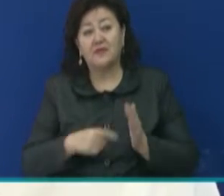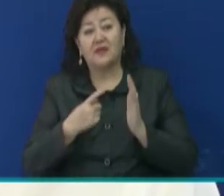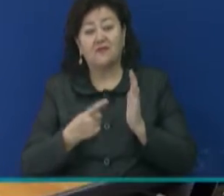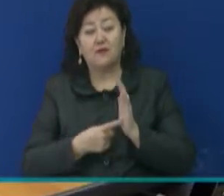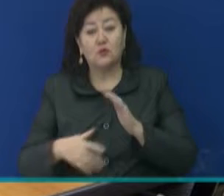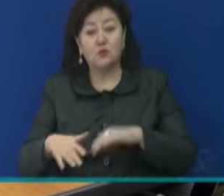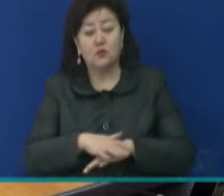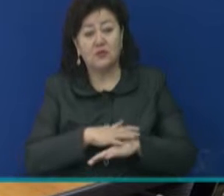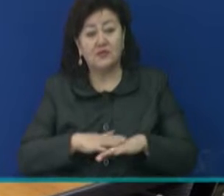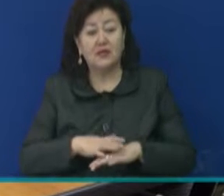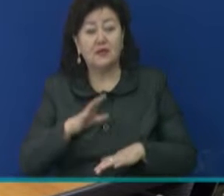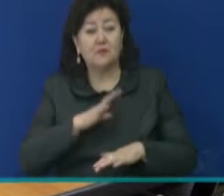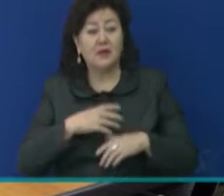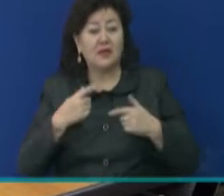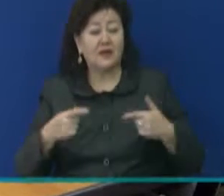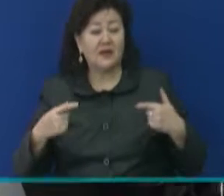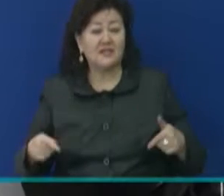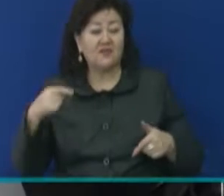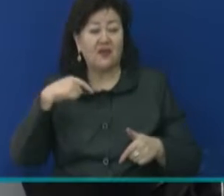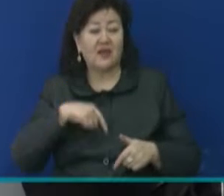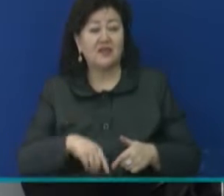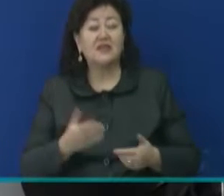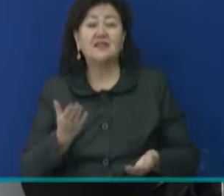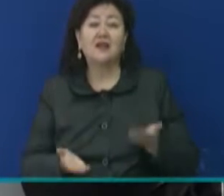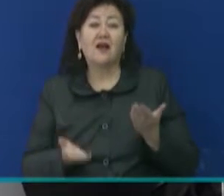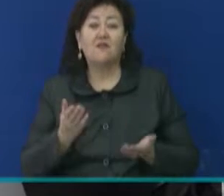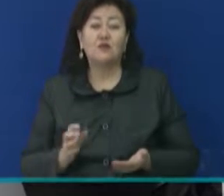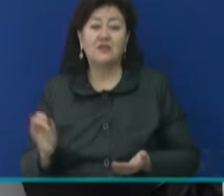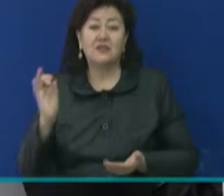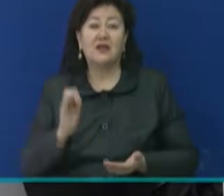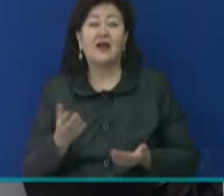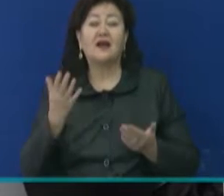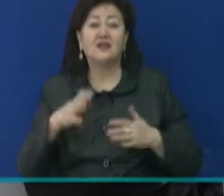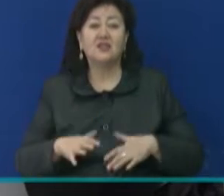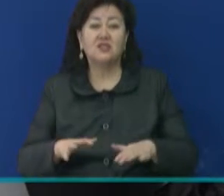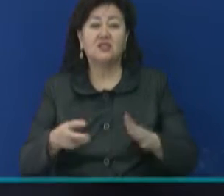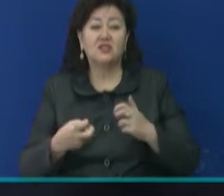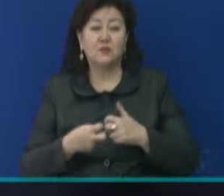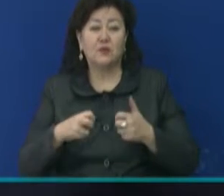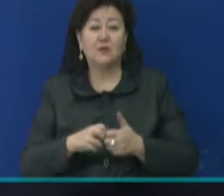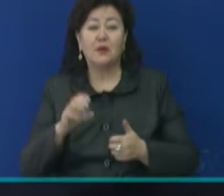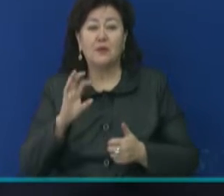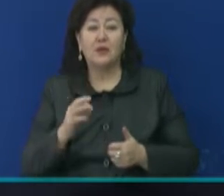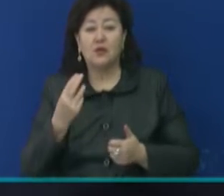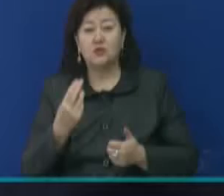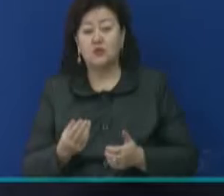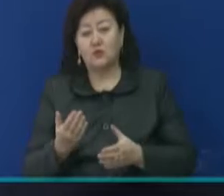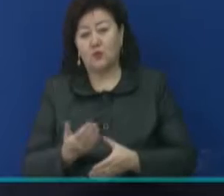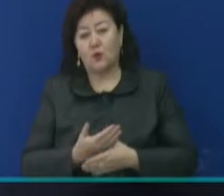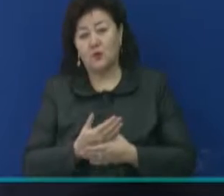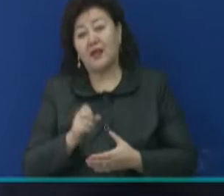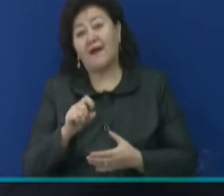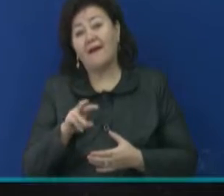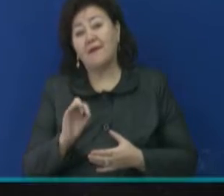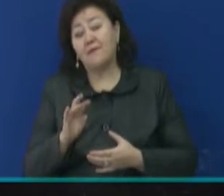у населения были разного характера если кого-то интересовало Как решить проблемы в получении социальных выплат или